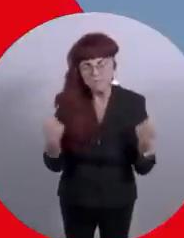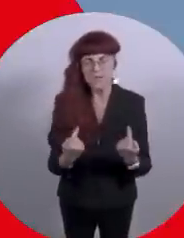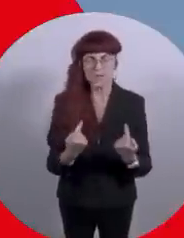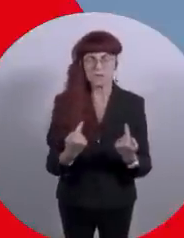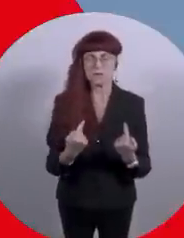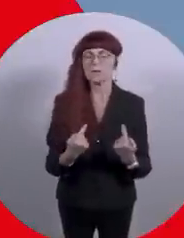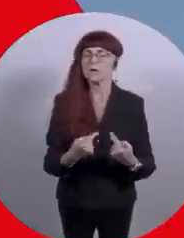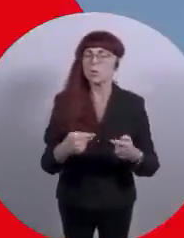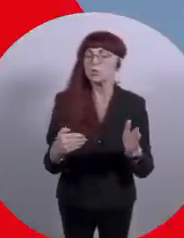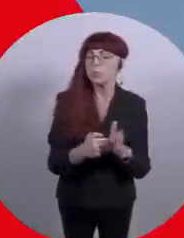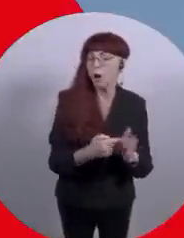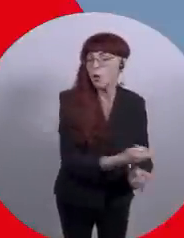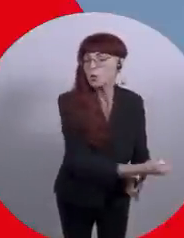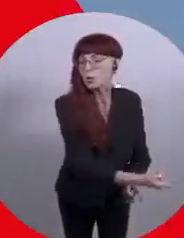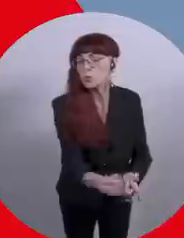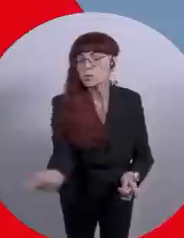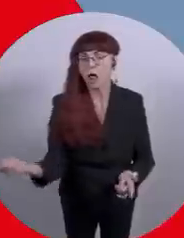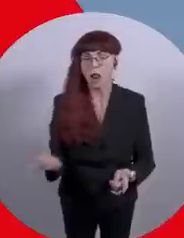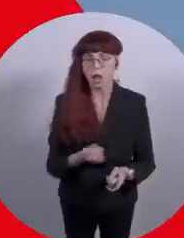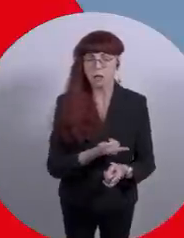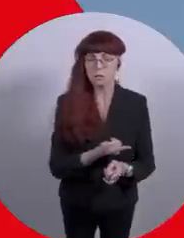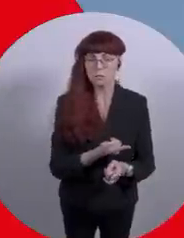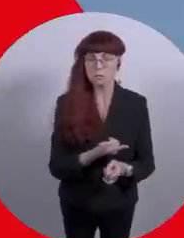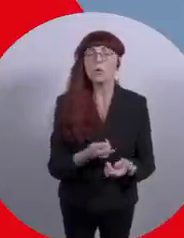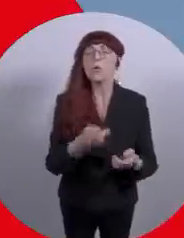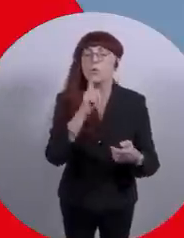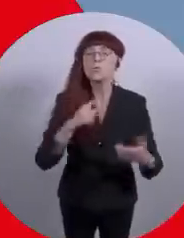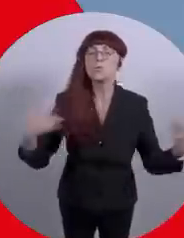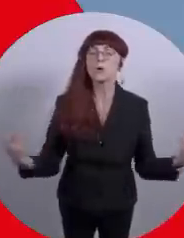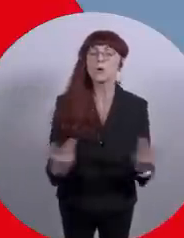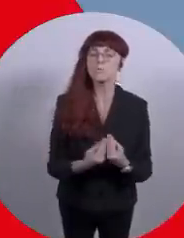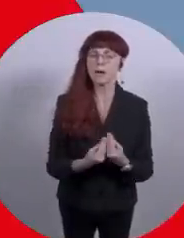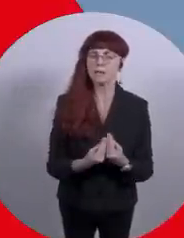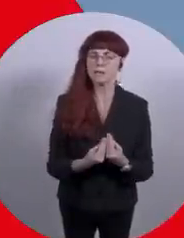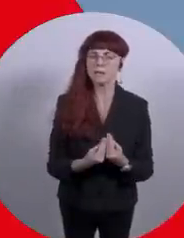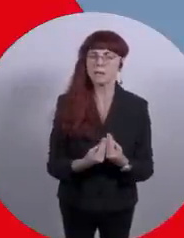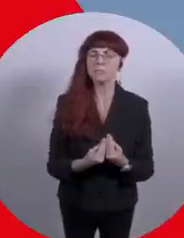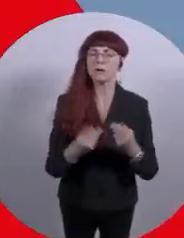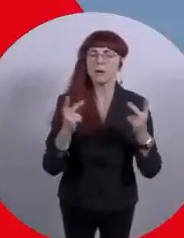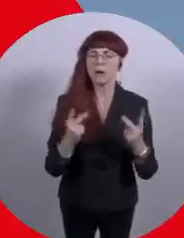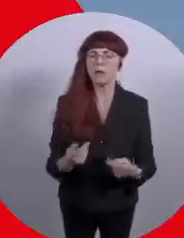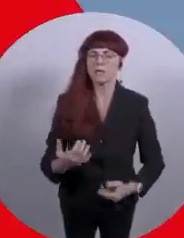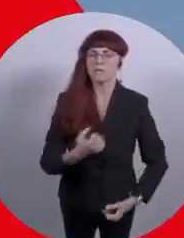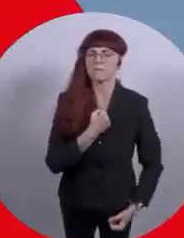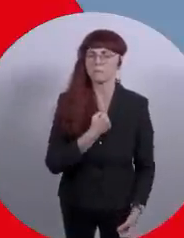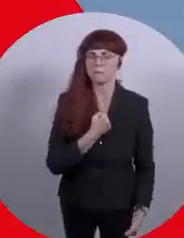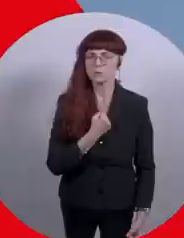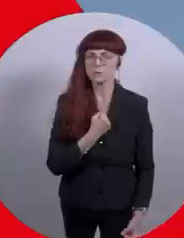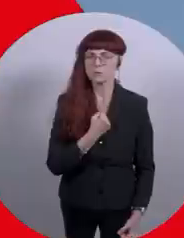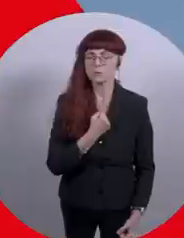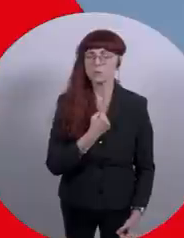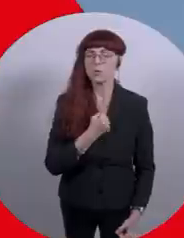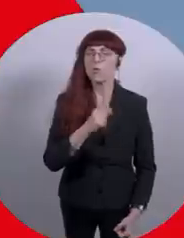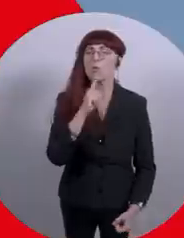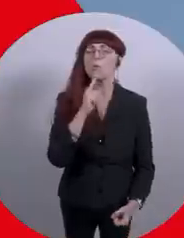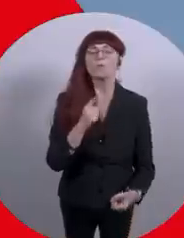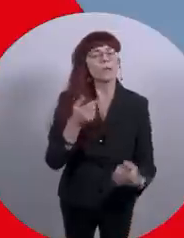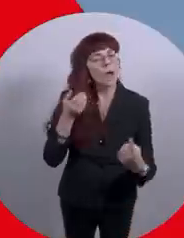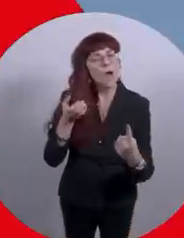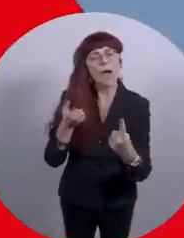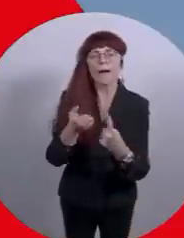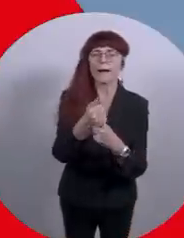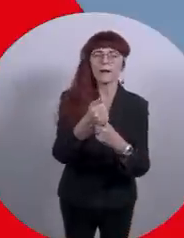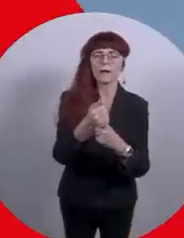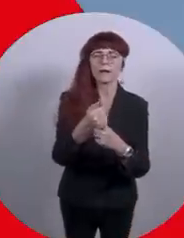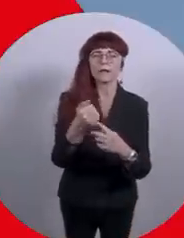uns alle nur gemeinsam können wir erfolgreich sein und das erreichen was schon